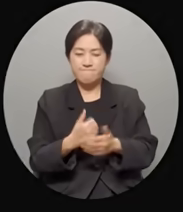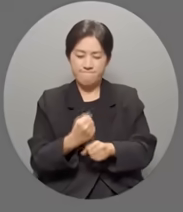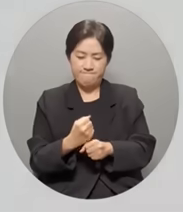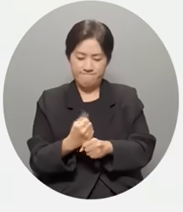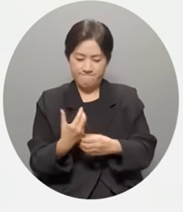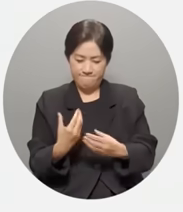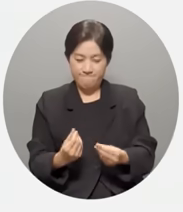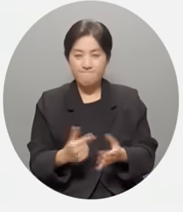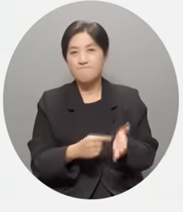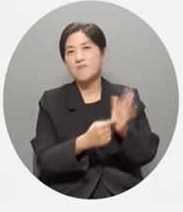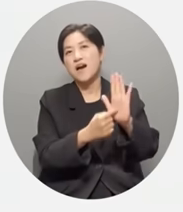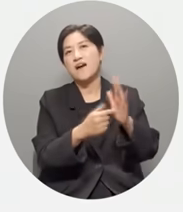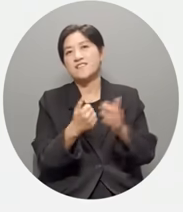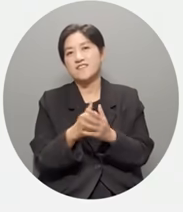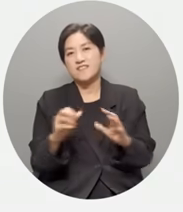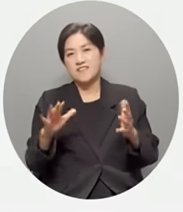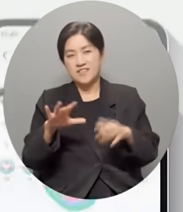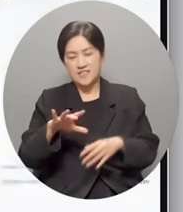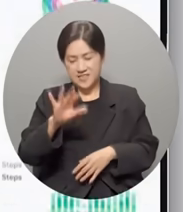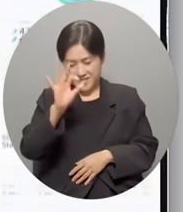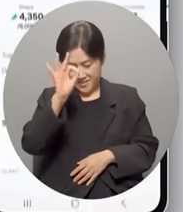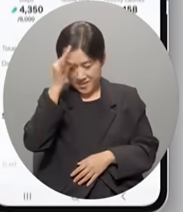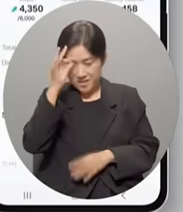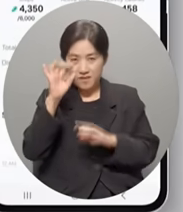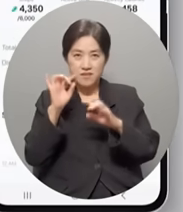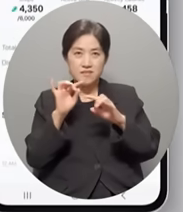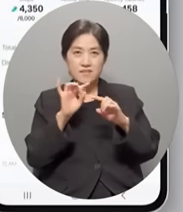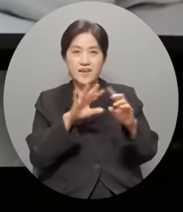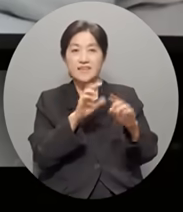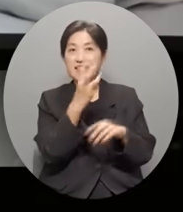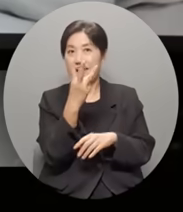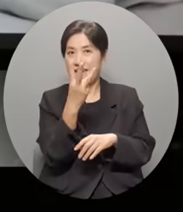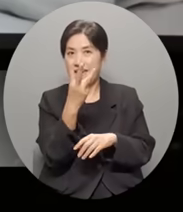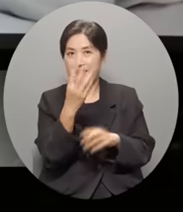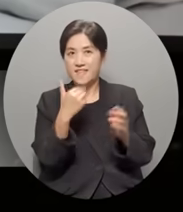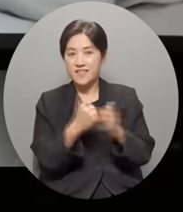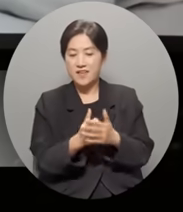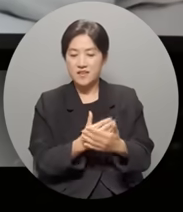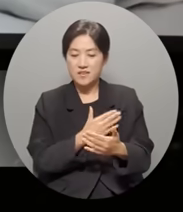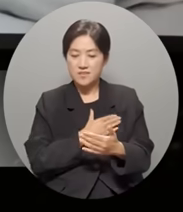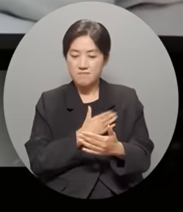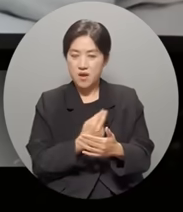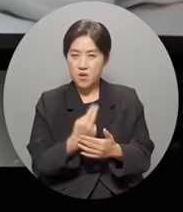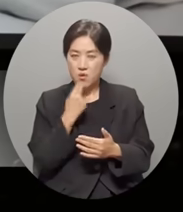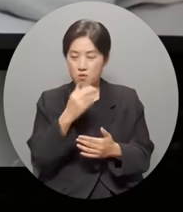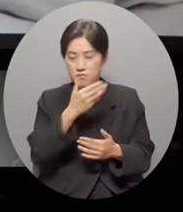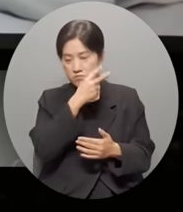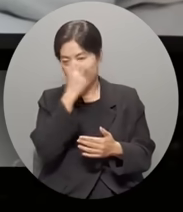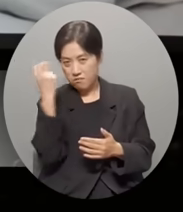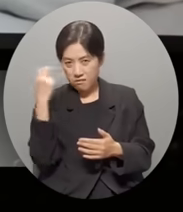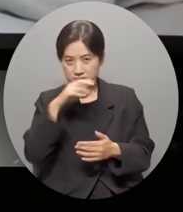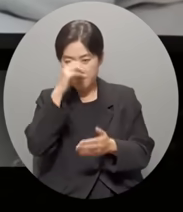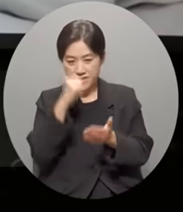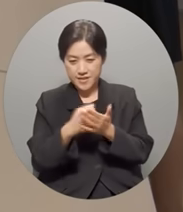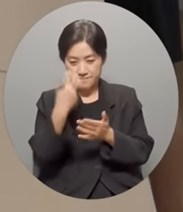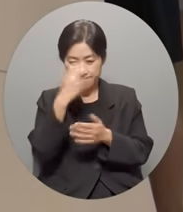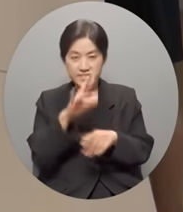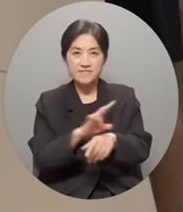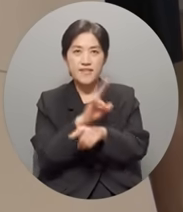공개됐습니다. 세계의 최첨단 센서로 심박수와 호흡, 수면의 질 등 건강 상태를 24시간